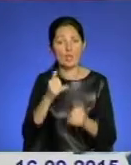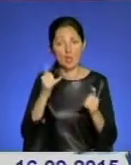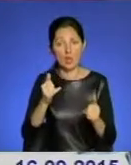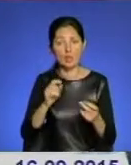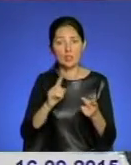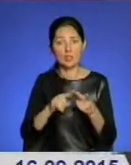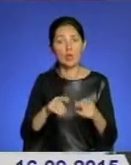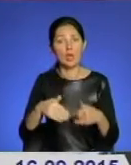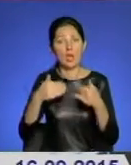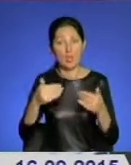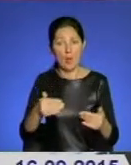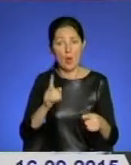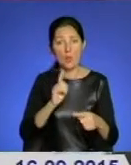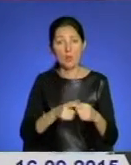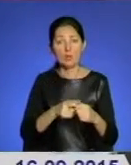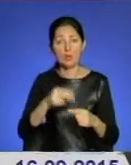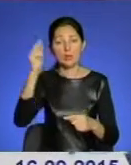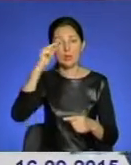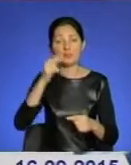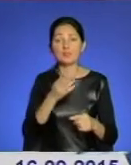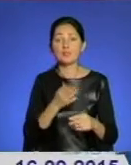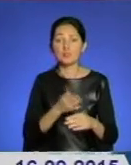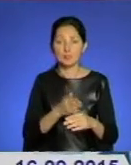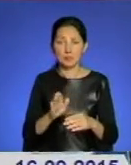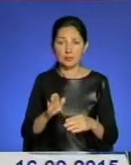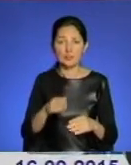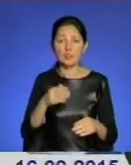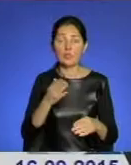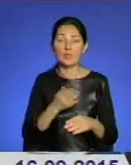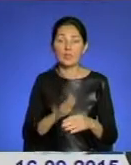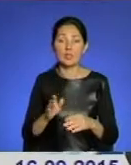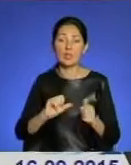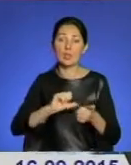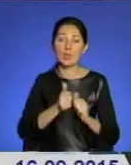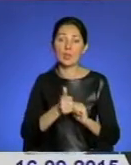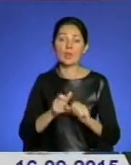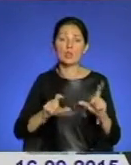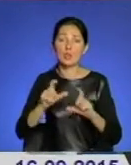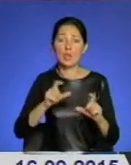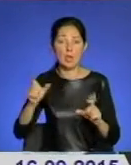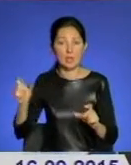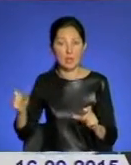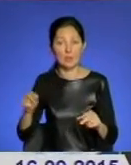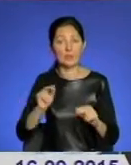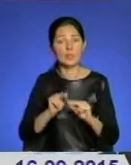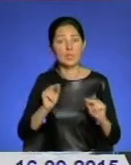Плюс в учебной части, в части обмена студентами, преподавателями,